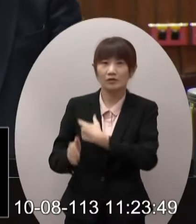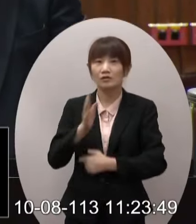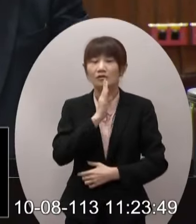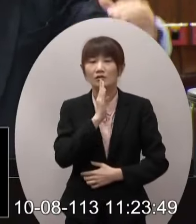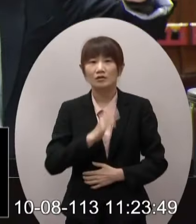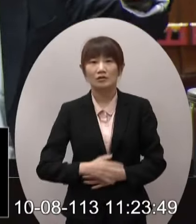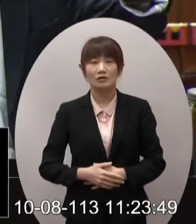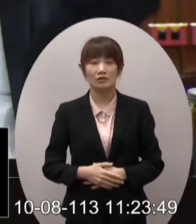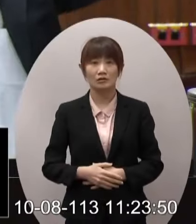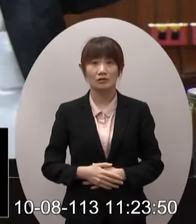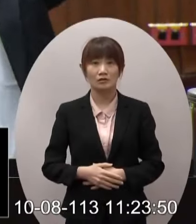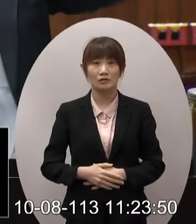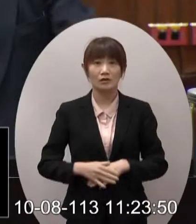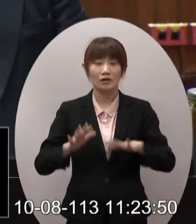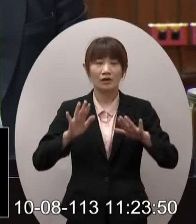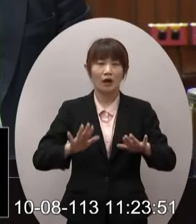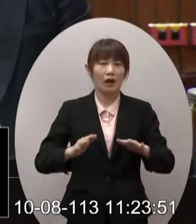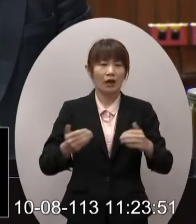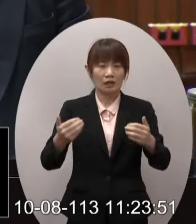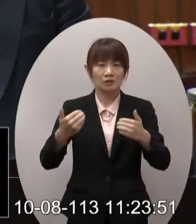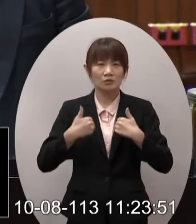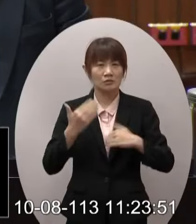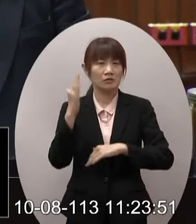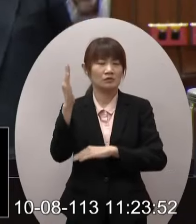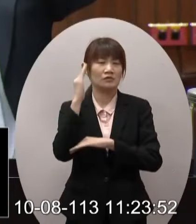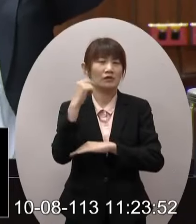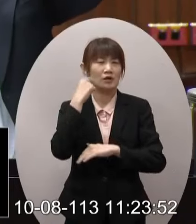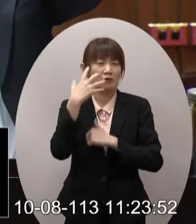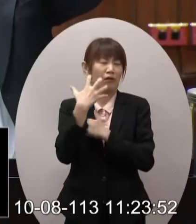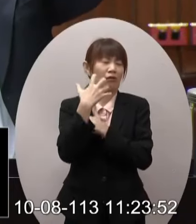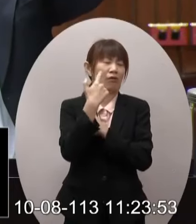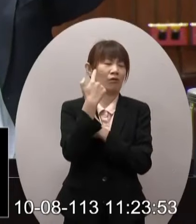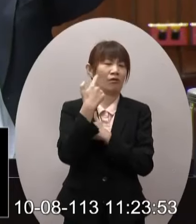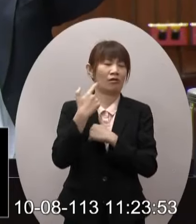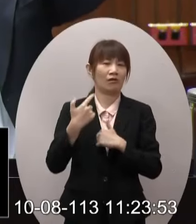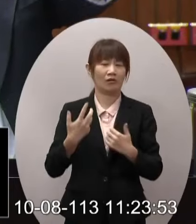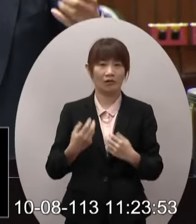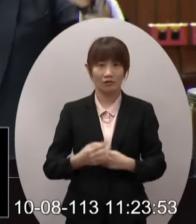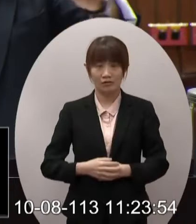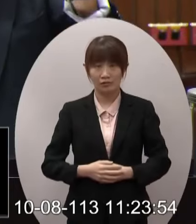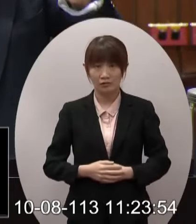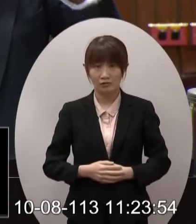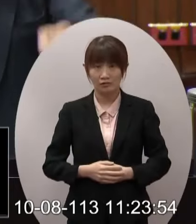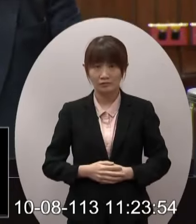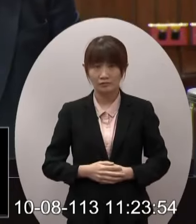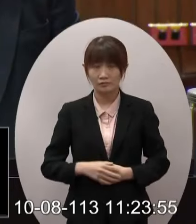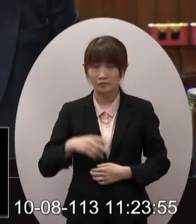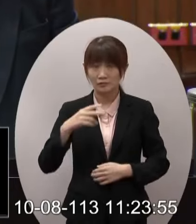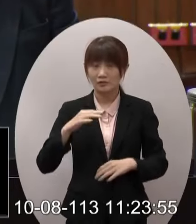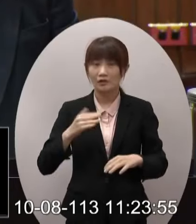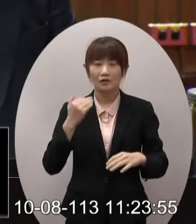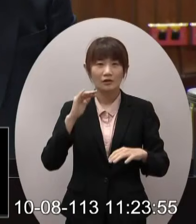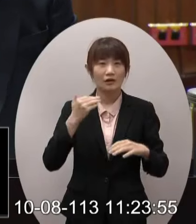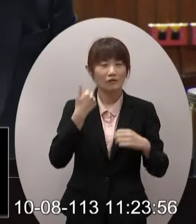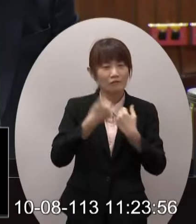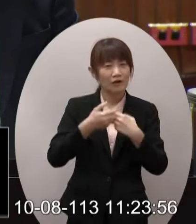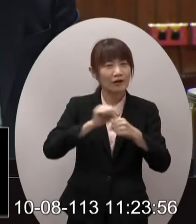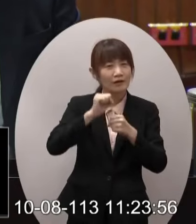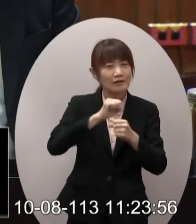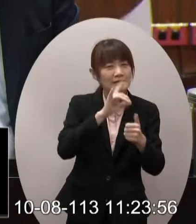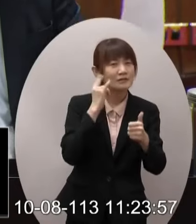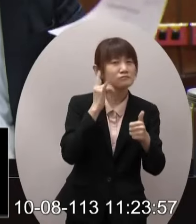给我们政府重重一击，不打紧，要更加强火力，